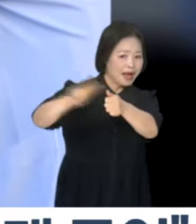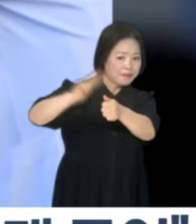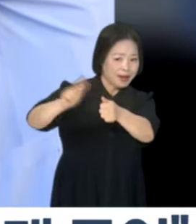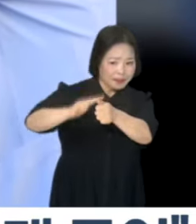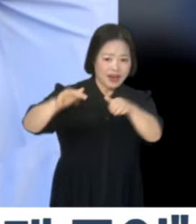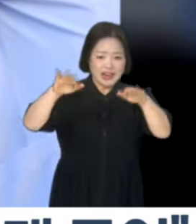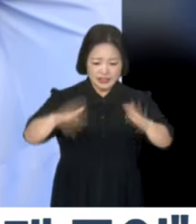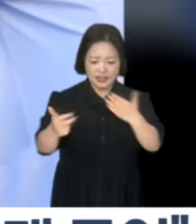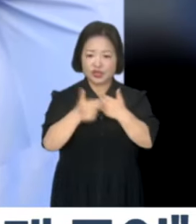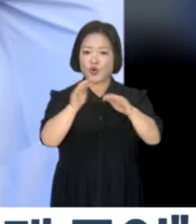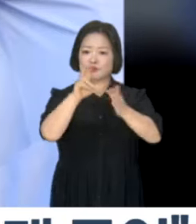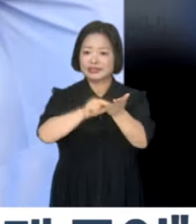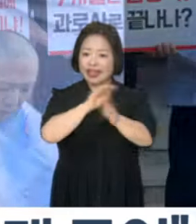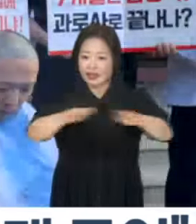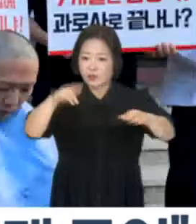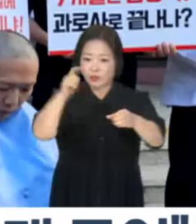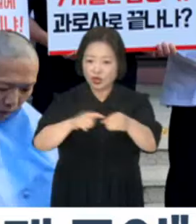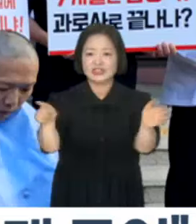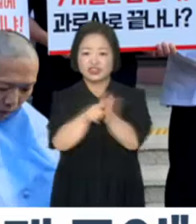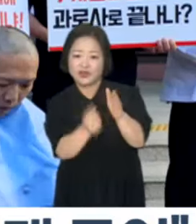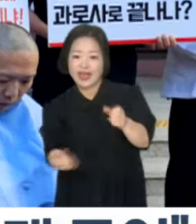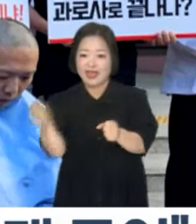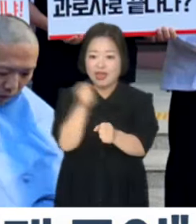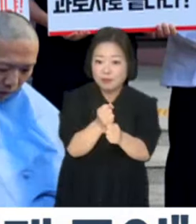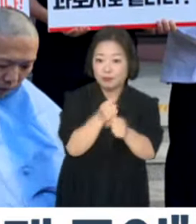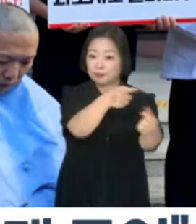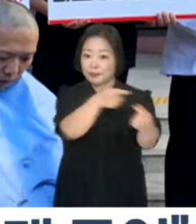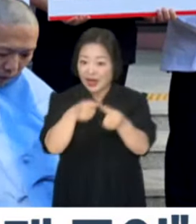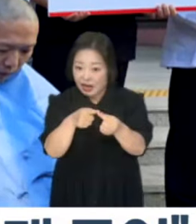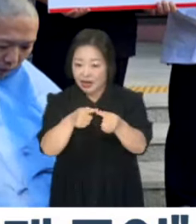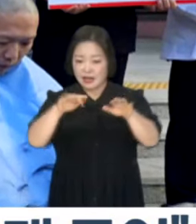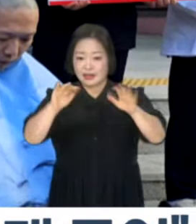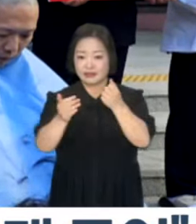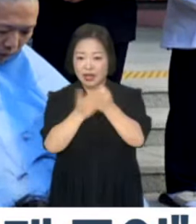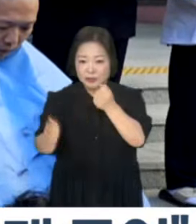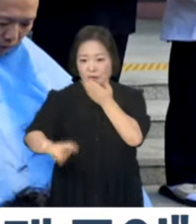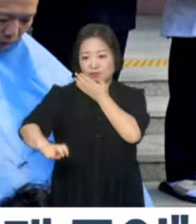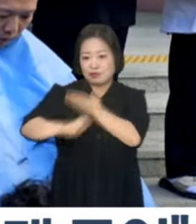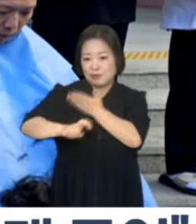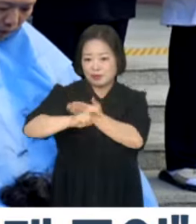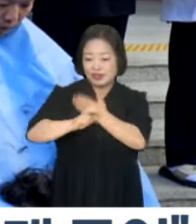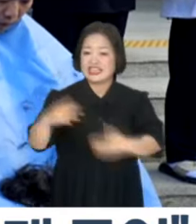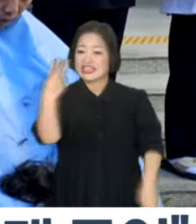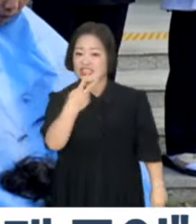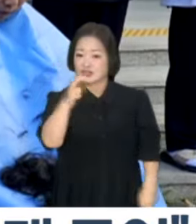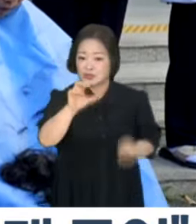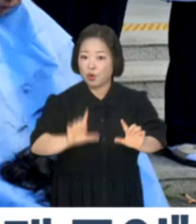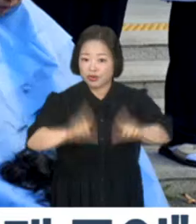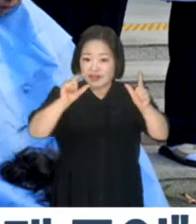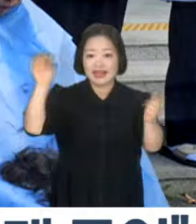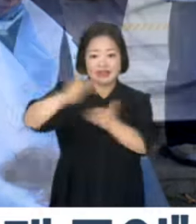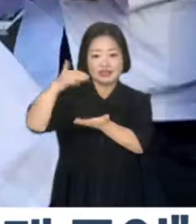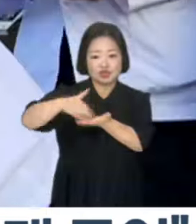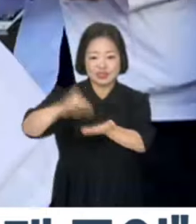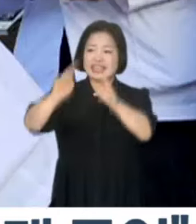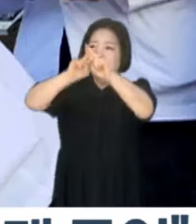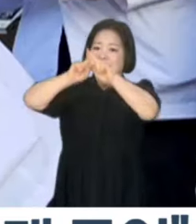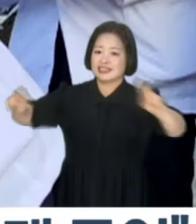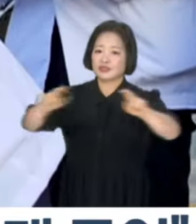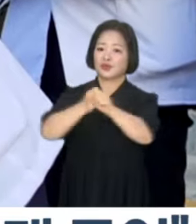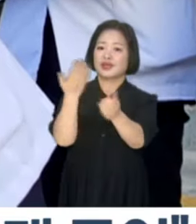위기를 벗어나기 위해선 무너진 신뢰부터 회복해야 한다며 우선 불법적인 2025년 의대증 부터